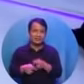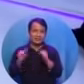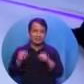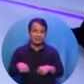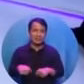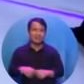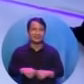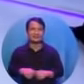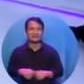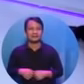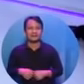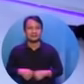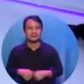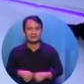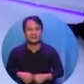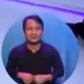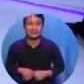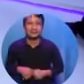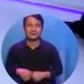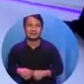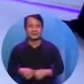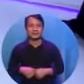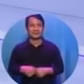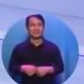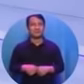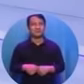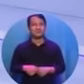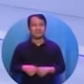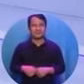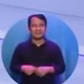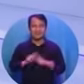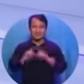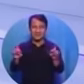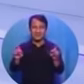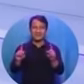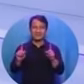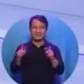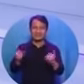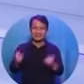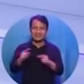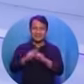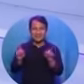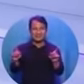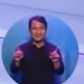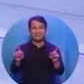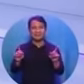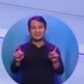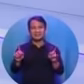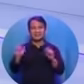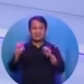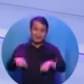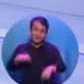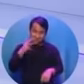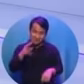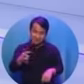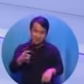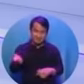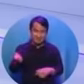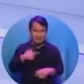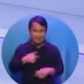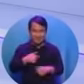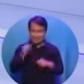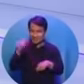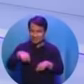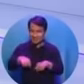kayo. Oh. I like that. Ngunit, subalit, datapwat, dapat nanonood kayo para makita